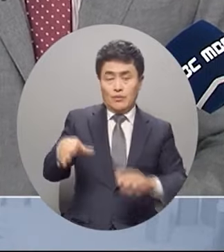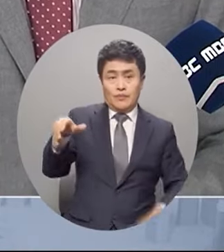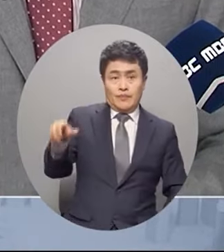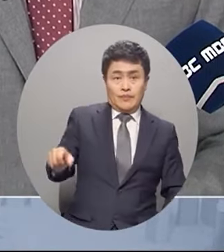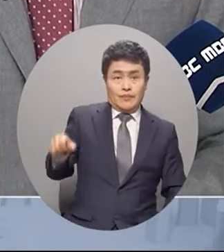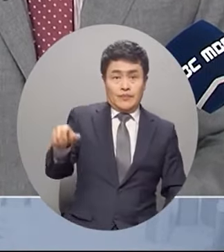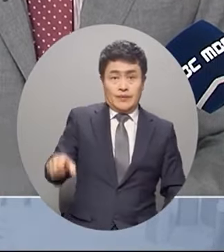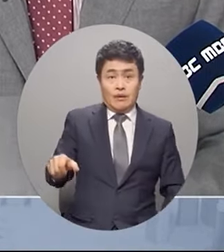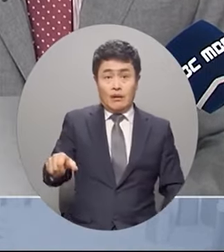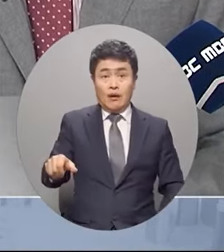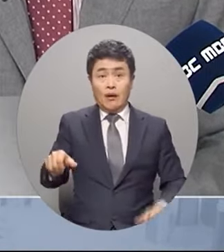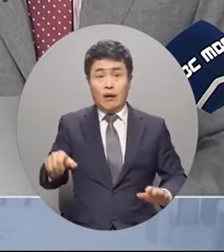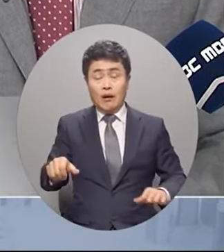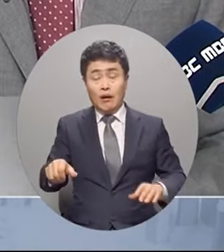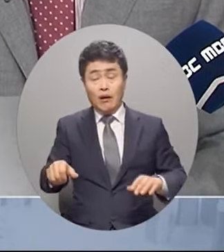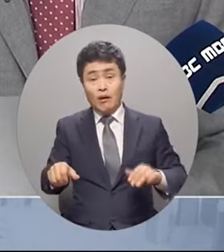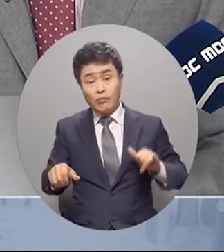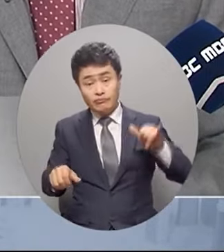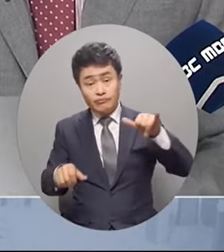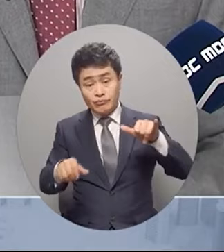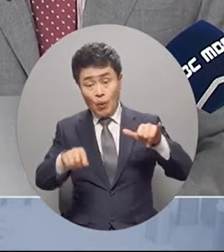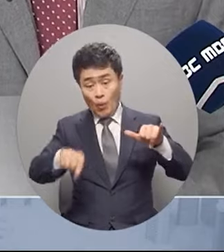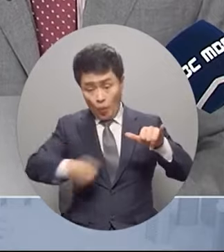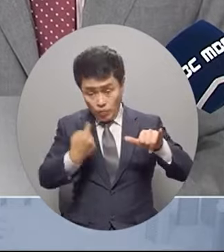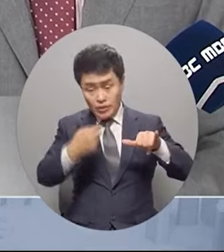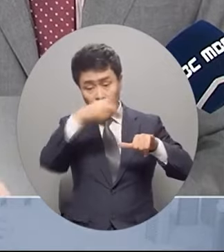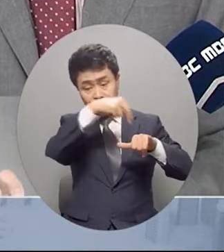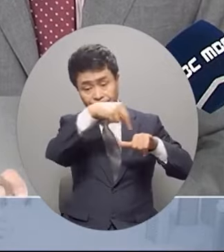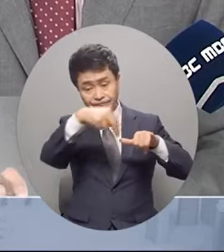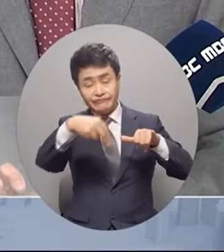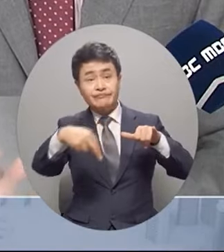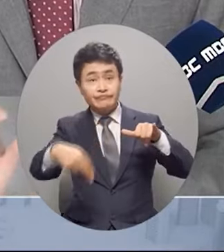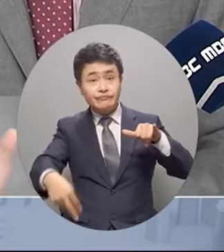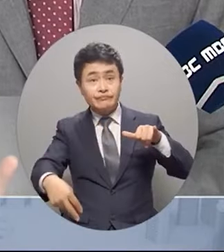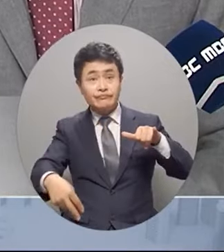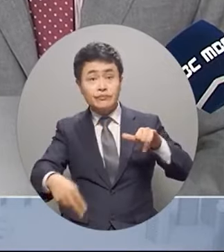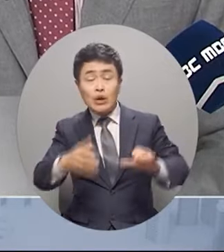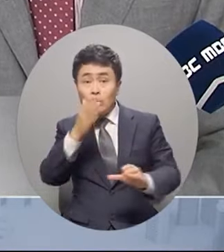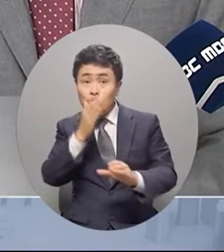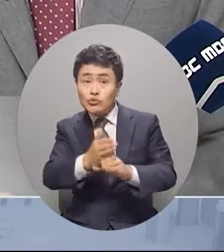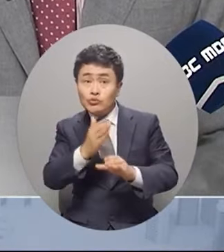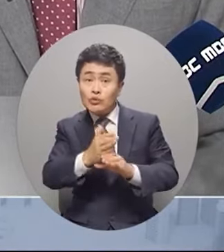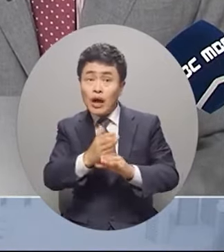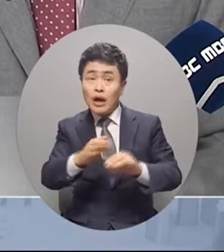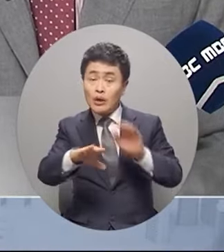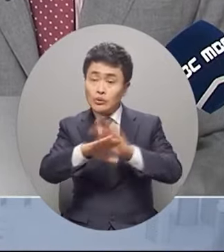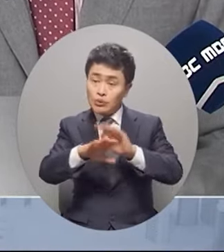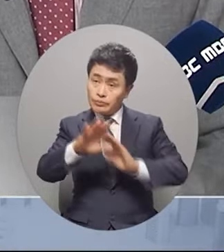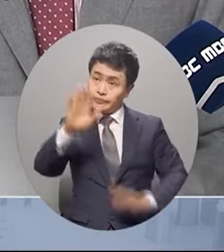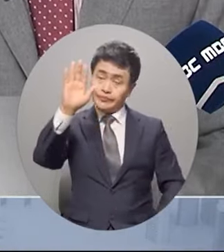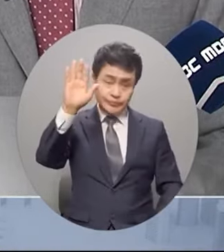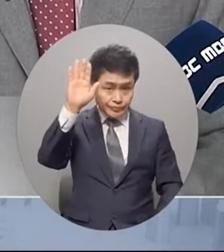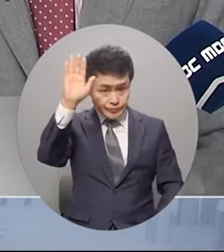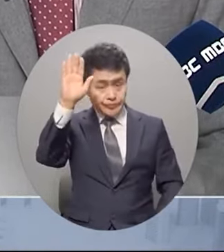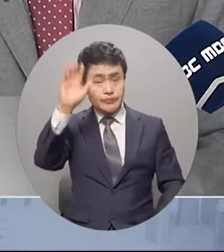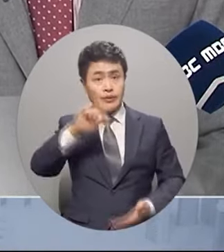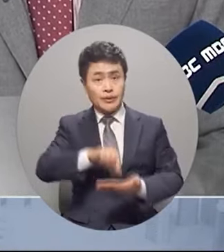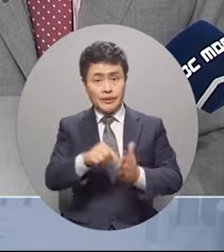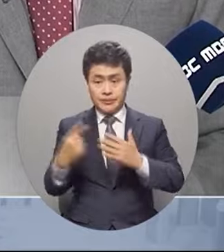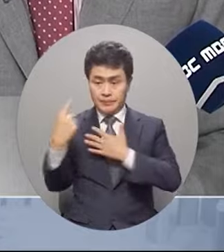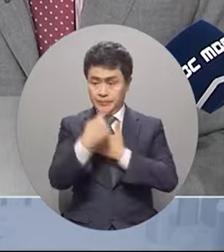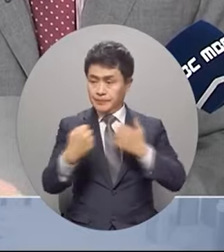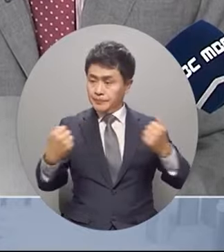했지만 전용기 계단을 혼자서 내려왔고 중간에 손을 들어서 인사를 할 정도로 건강